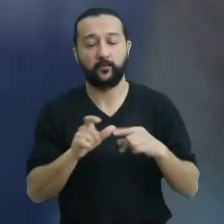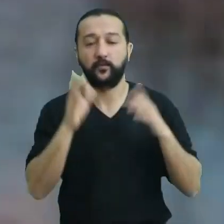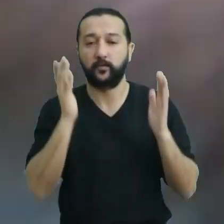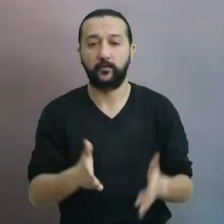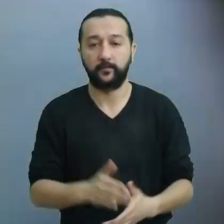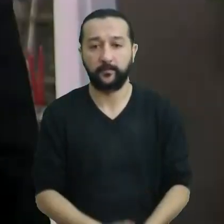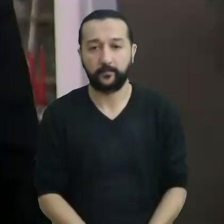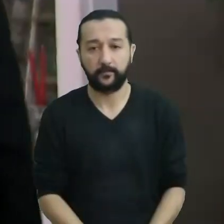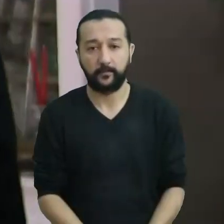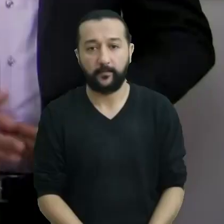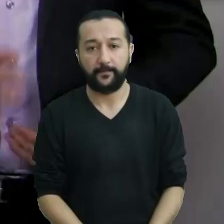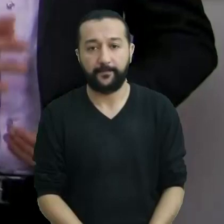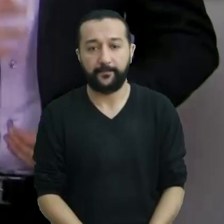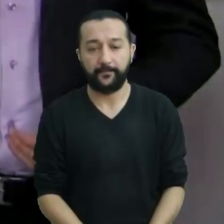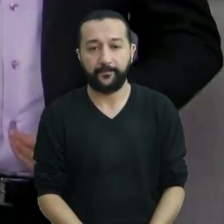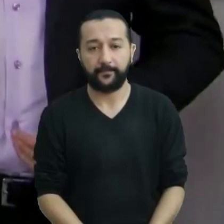Üf Şükrü.